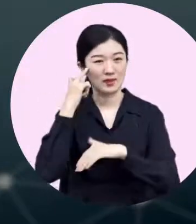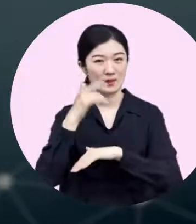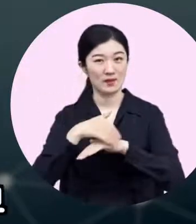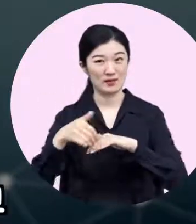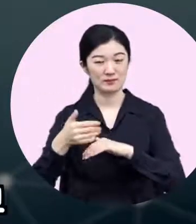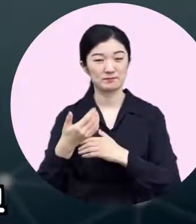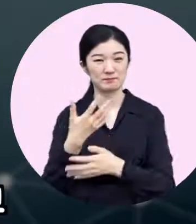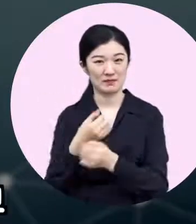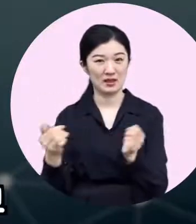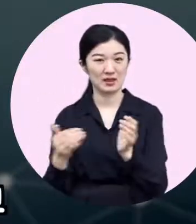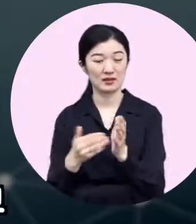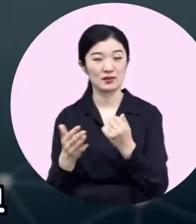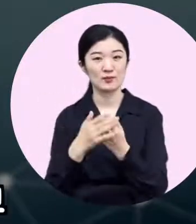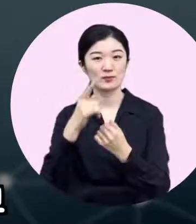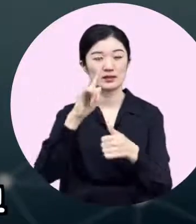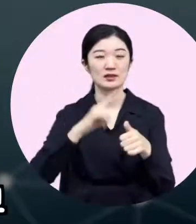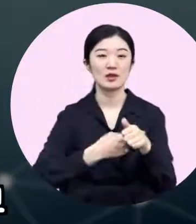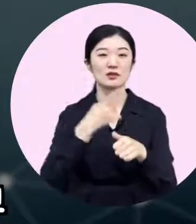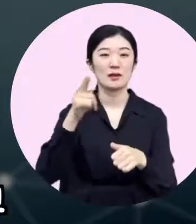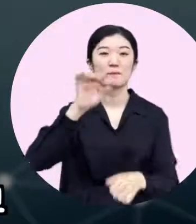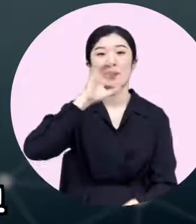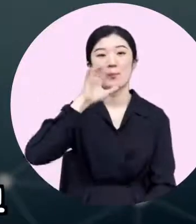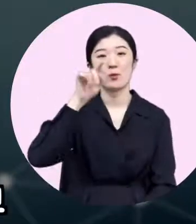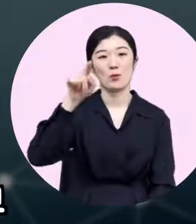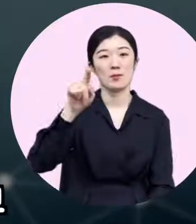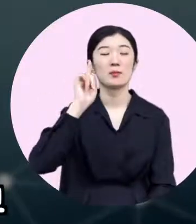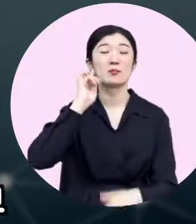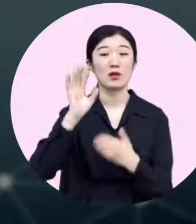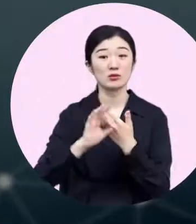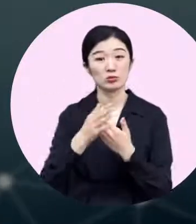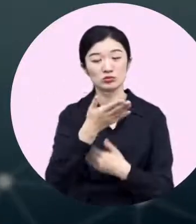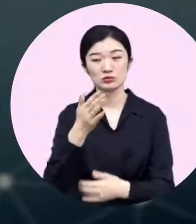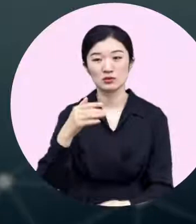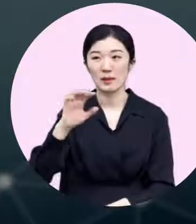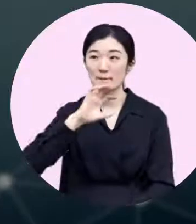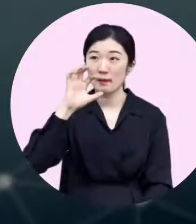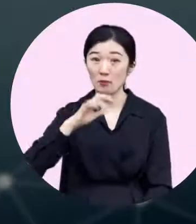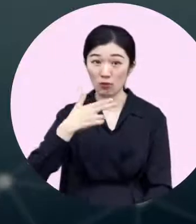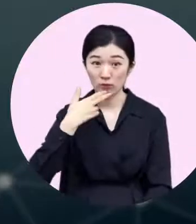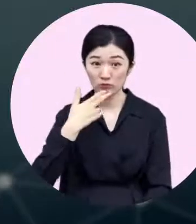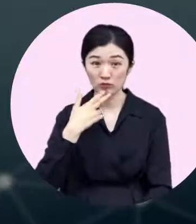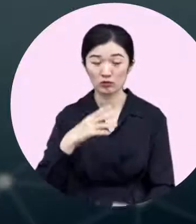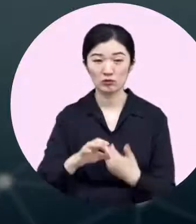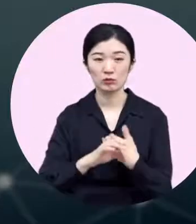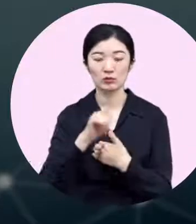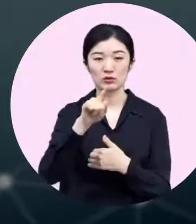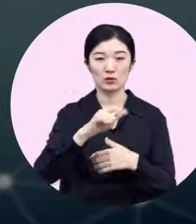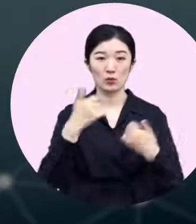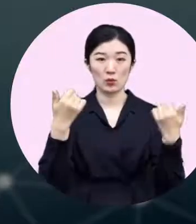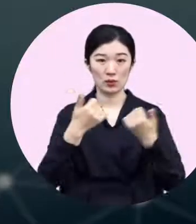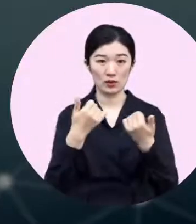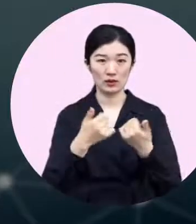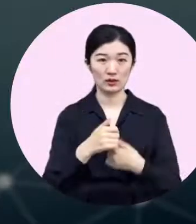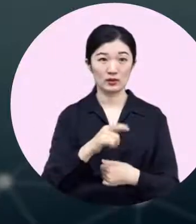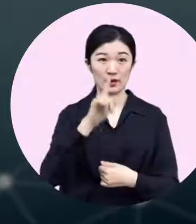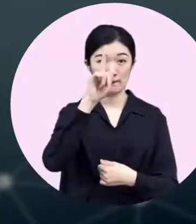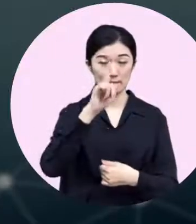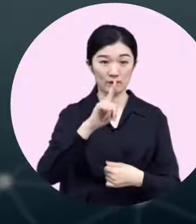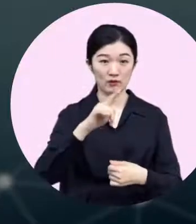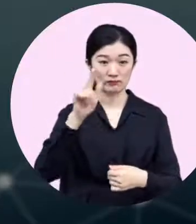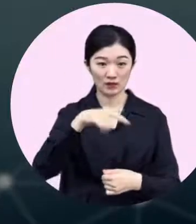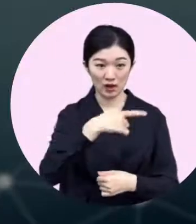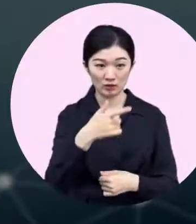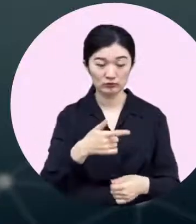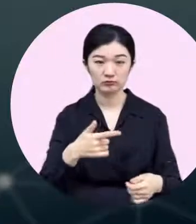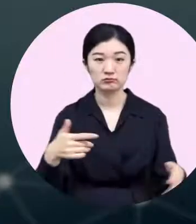있죠. 만약에 여러분들이 그 반복을 체크 안 하셨고 그냥 날짜와 시간으로 딱 정해 놓으셨으면 그 회의는 한번